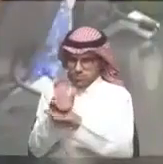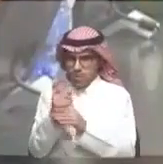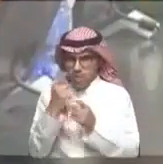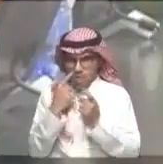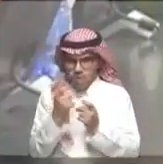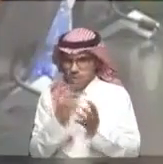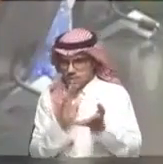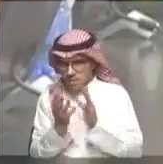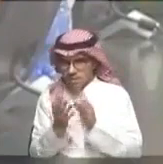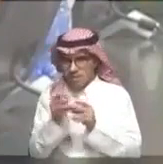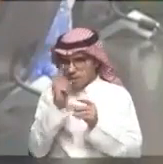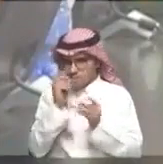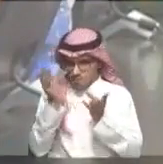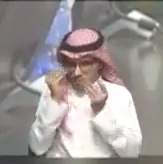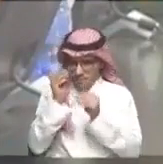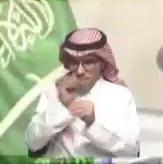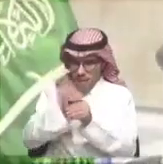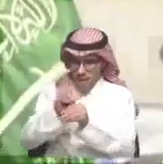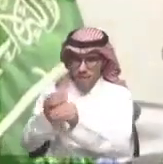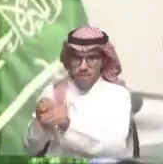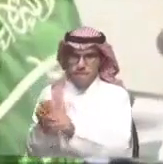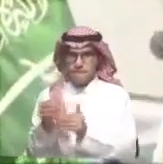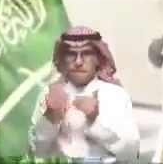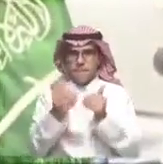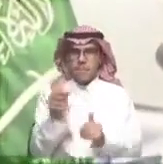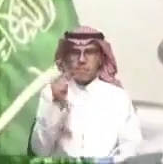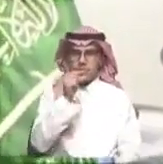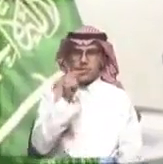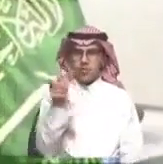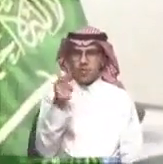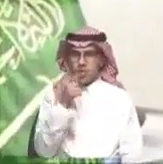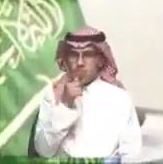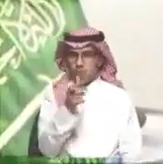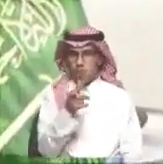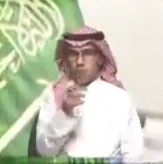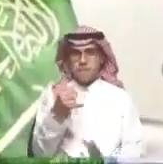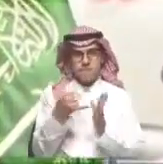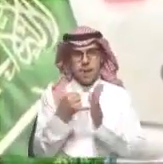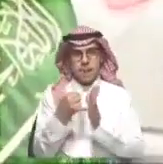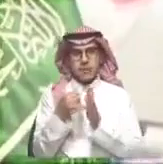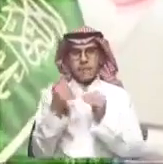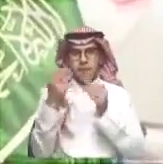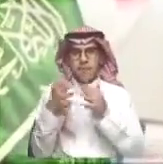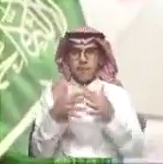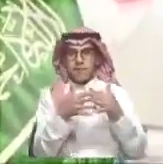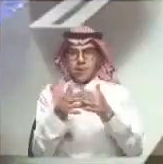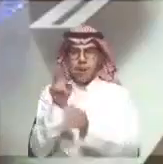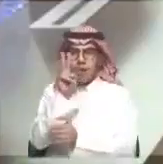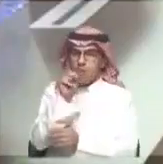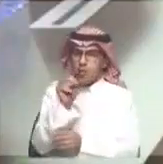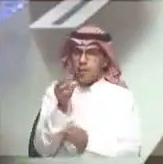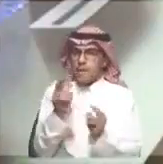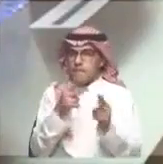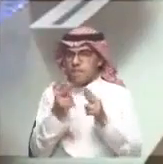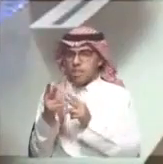الأمم المتحدة. من جانبه أكد الدكتور ربيعة أهمية التعاون المشترك بين المركز ومنظمات الأمم المتحدة،